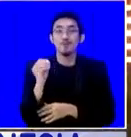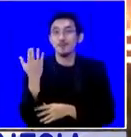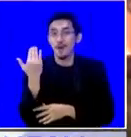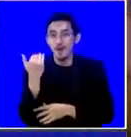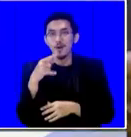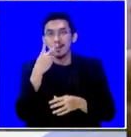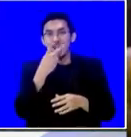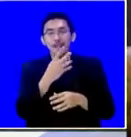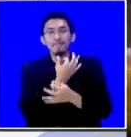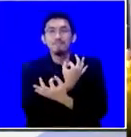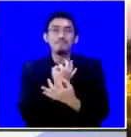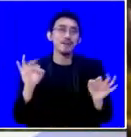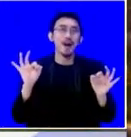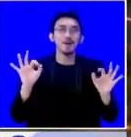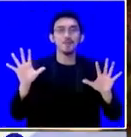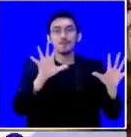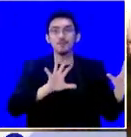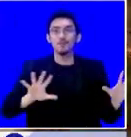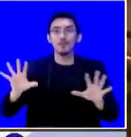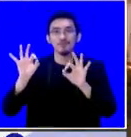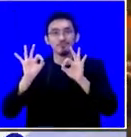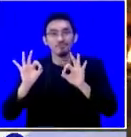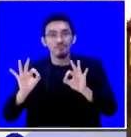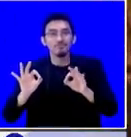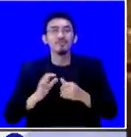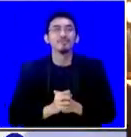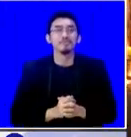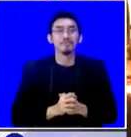lebih modern dengan keberadaan amphitheater dan skydeck.